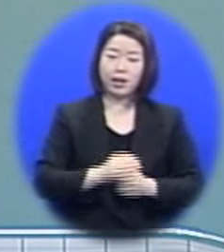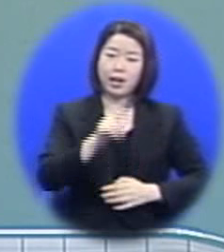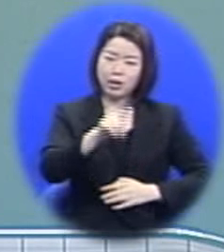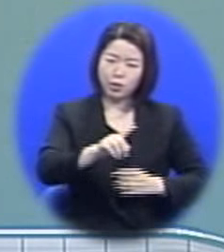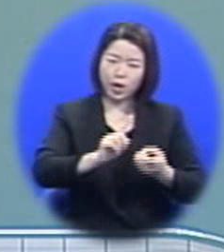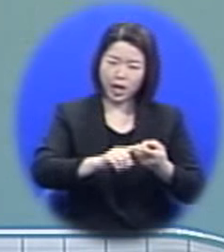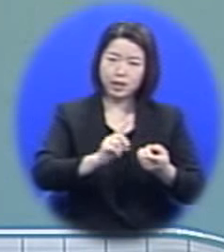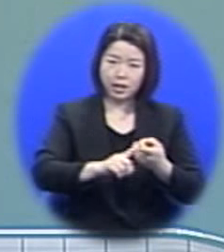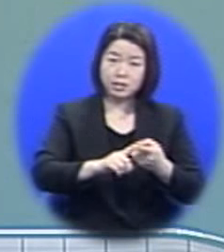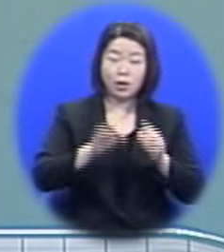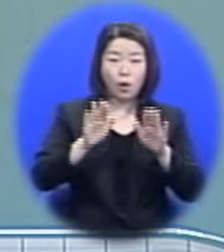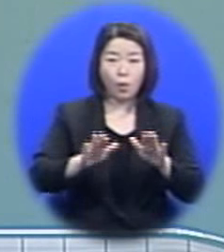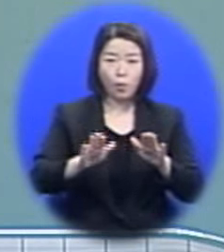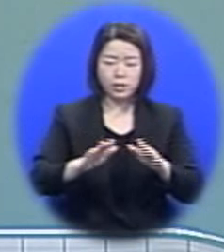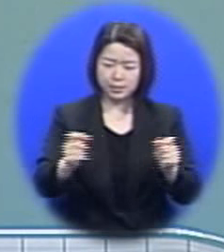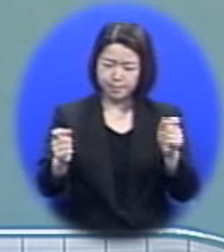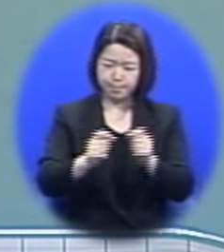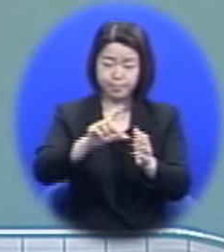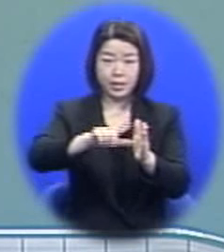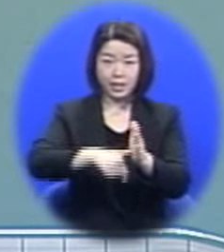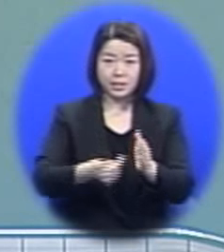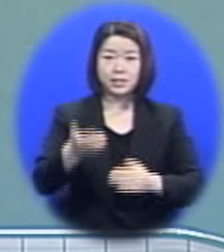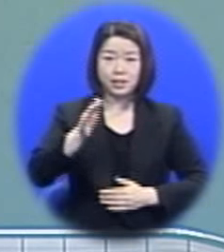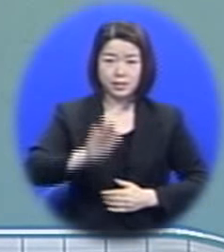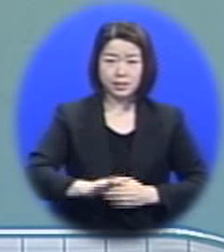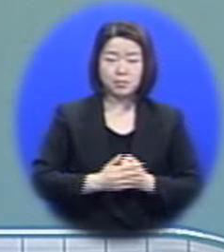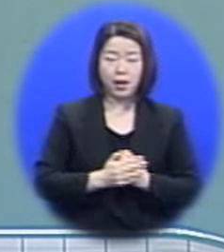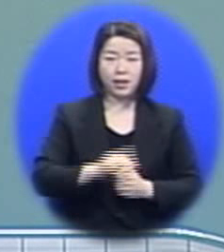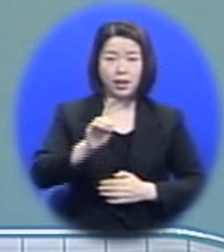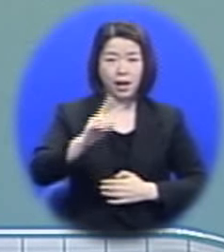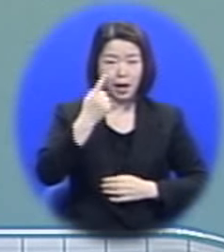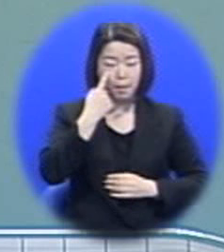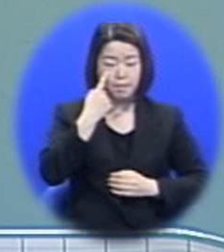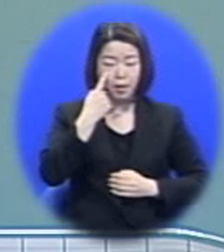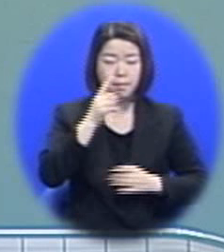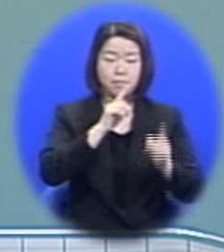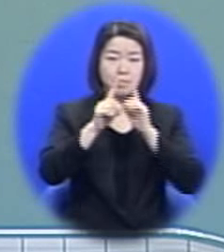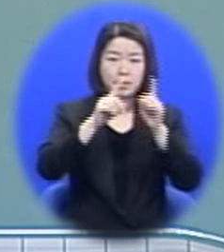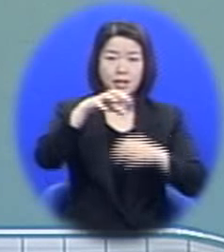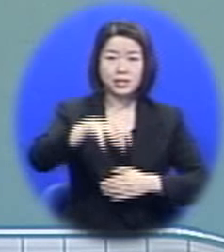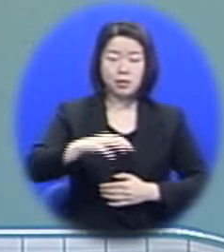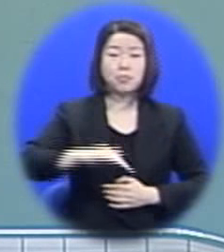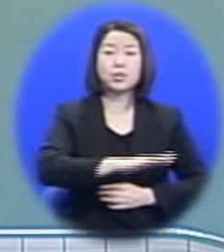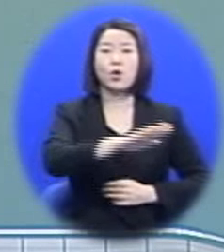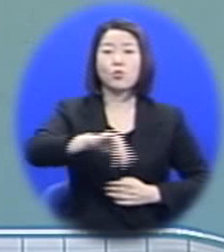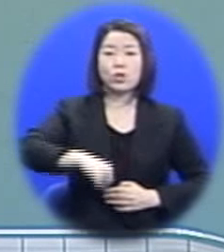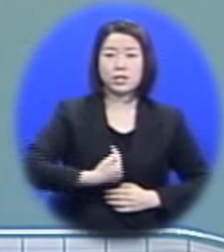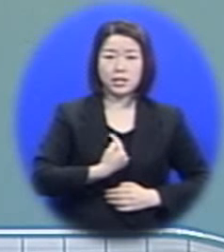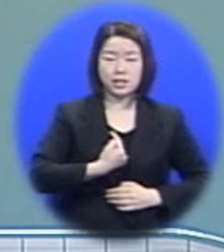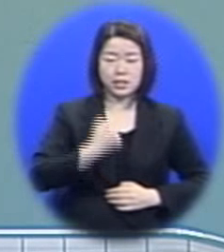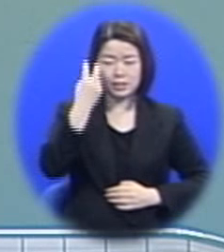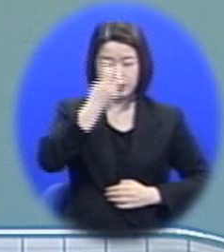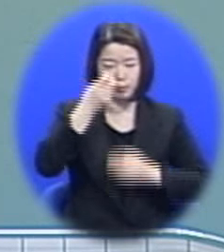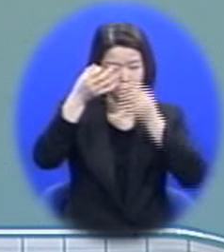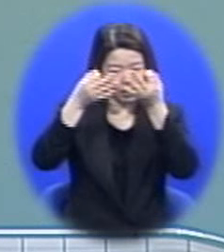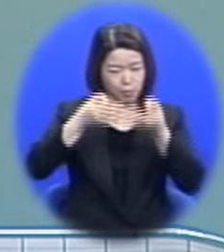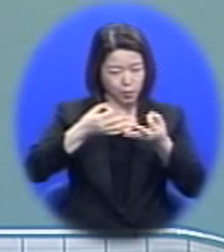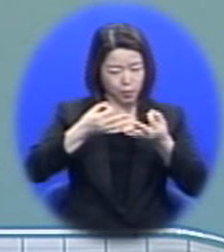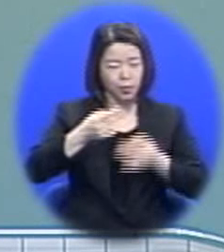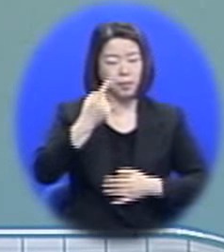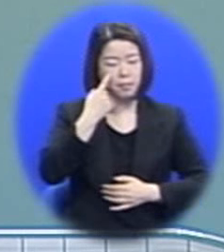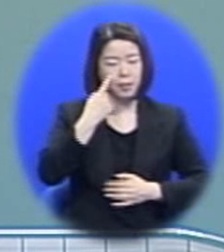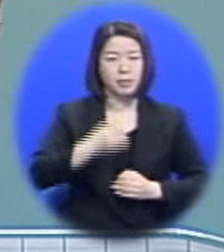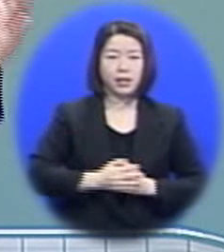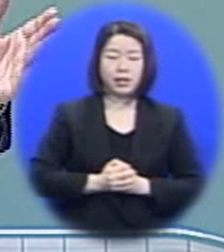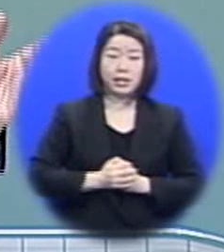그런지 오늘 아저 짧은 시간이지만 한번 말씀 앞에서 우리 자신을 돌아보고 살펴보려고 합니다.